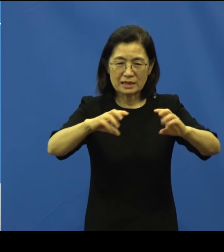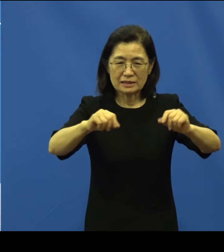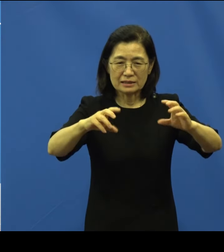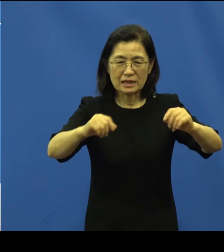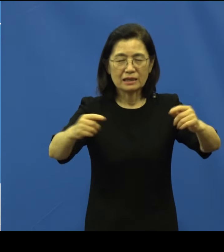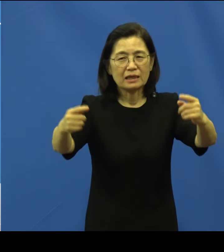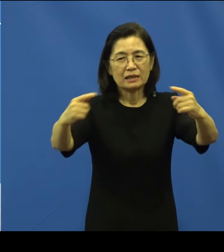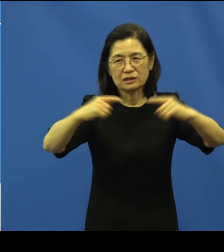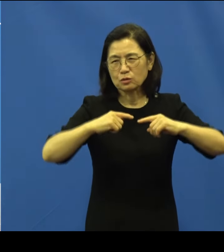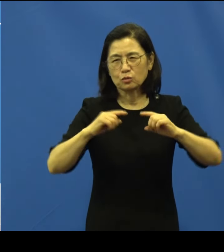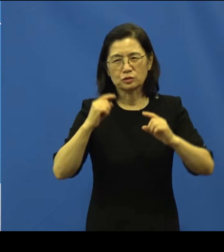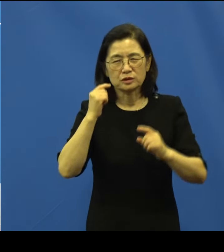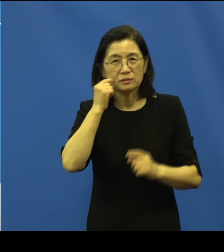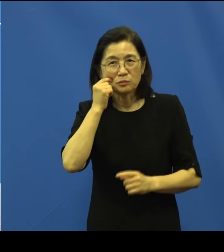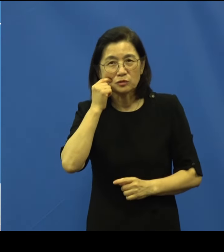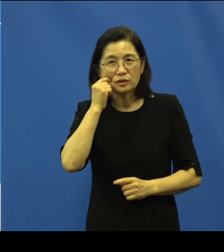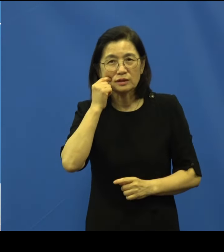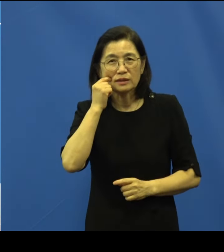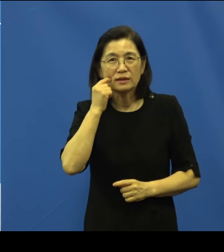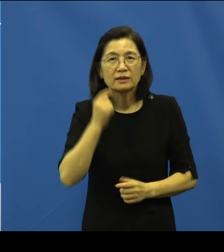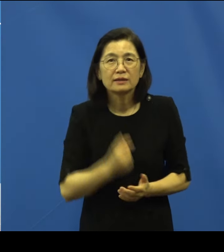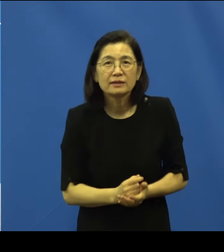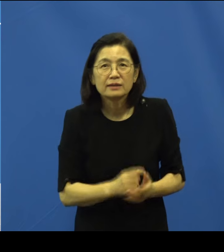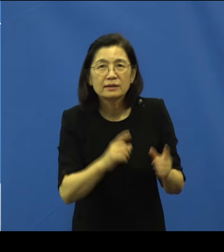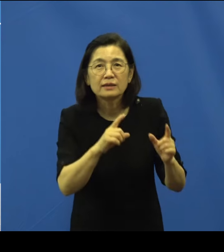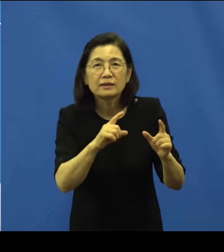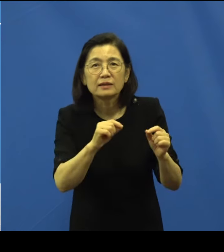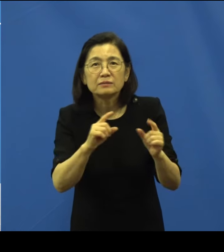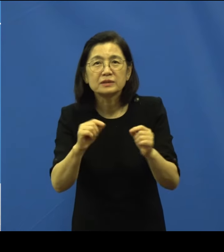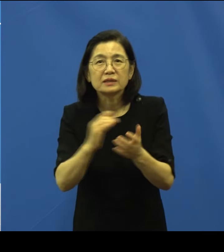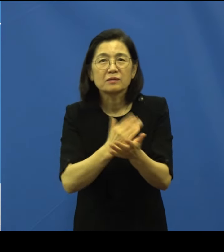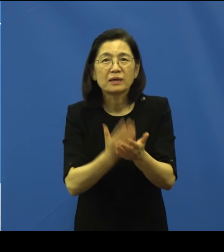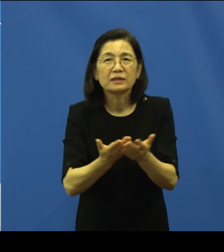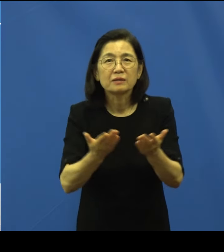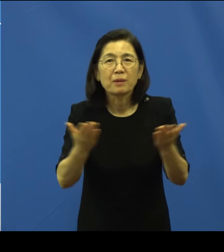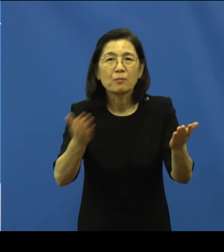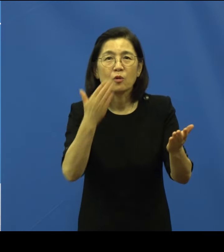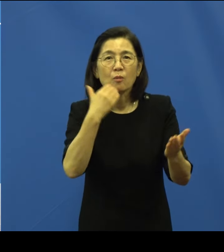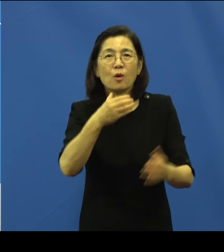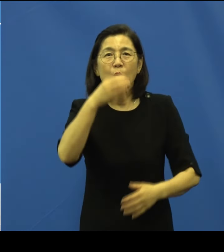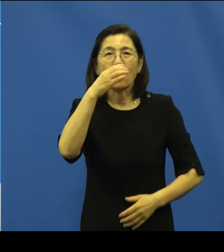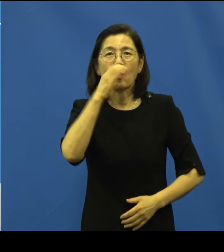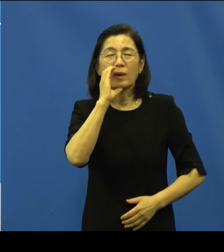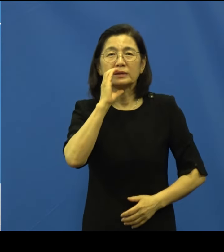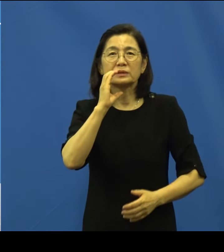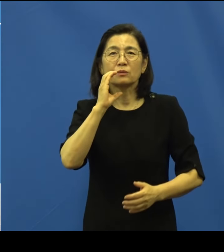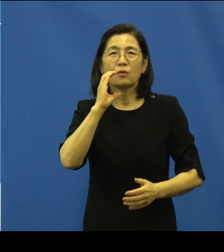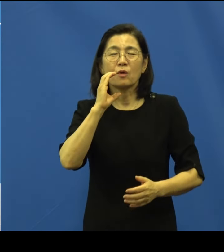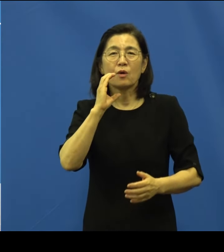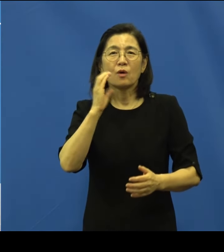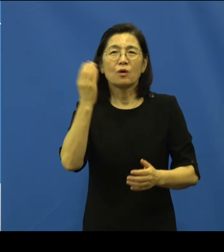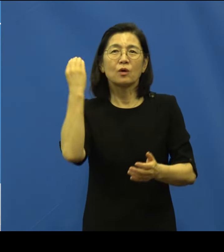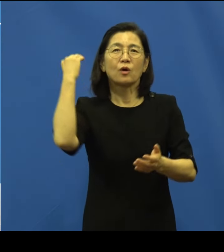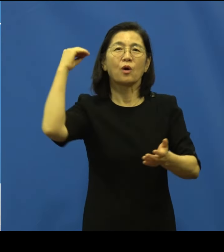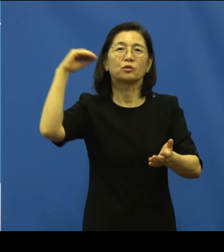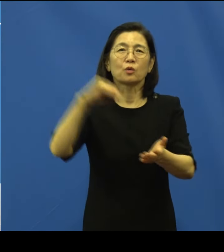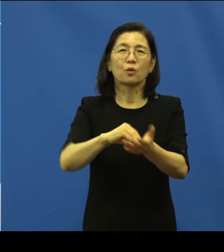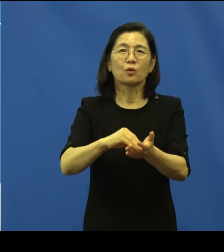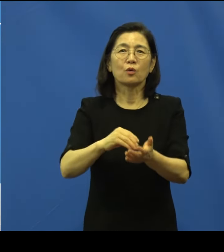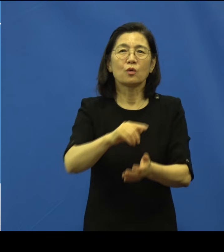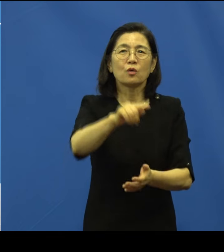먹고 마심에 놓아 보내니 그들이 그들의 주인에게로 돌아가니라. 아람 왕에게로 돌아가니라. 이로부터